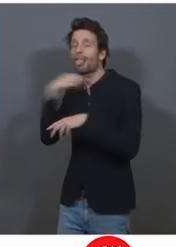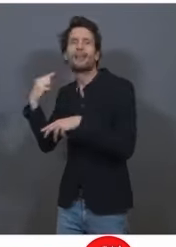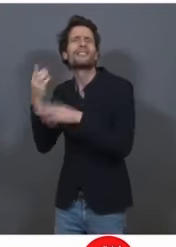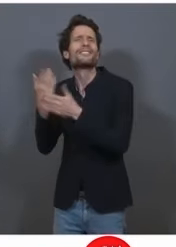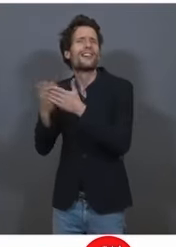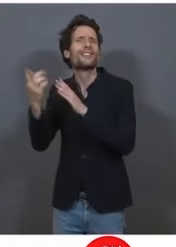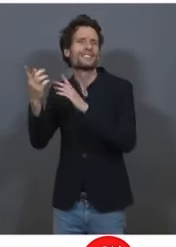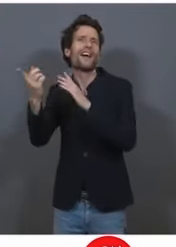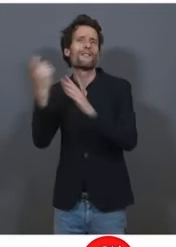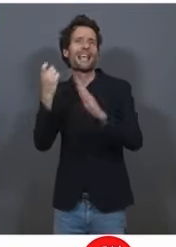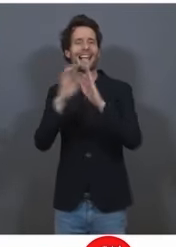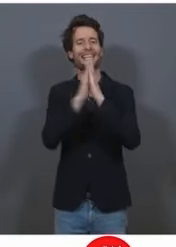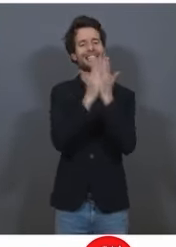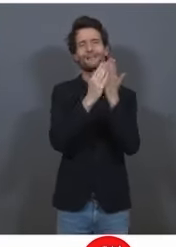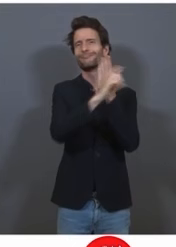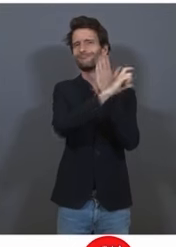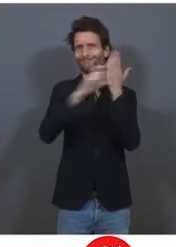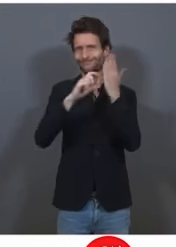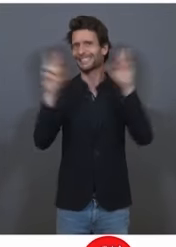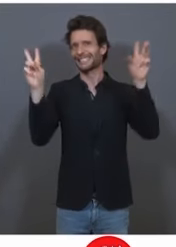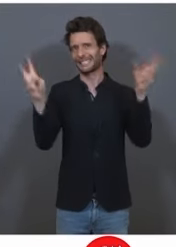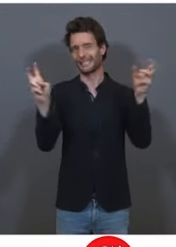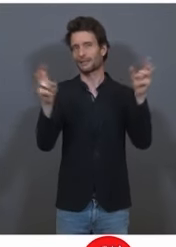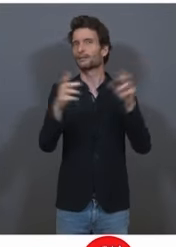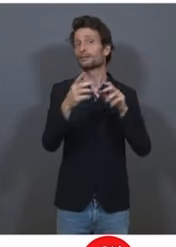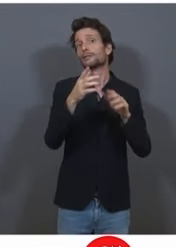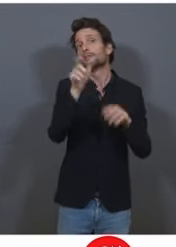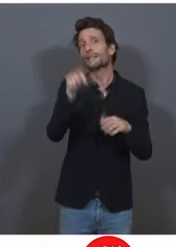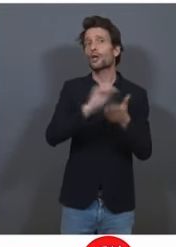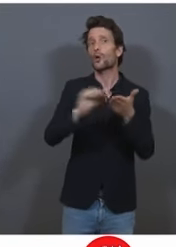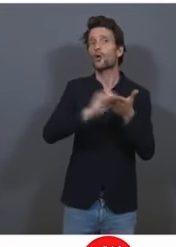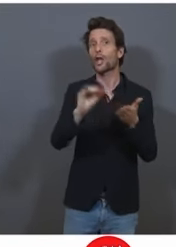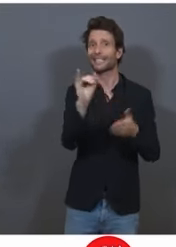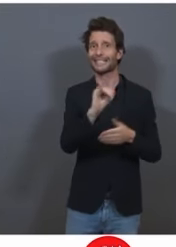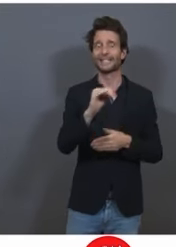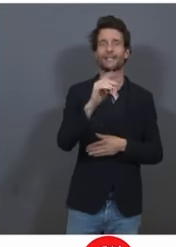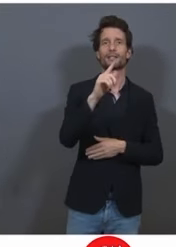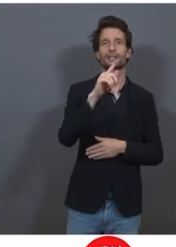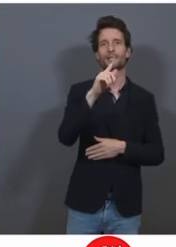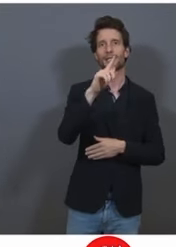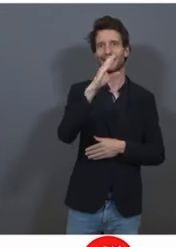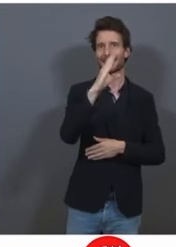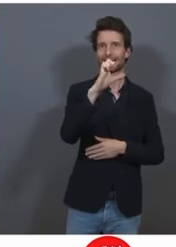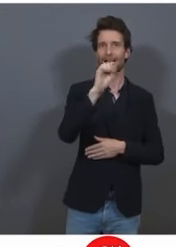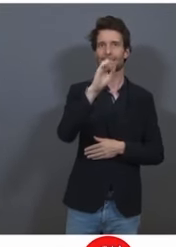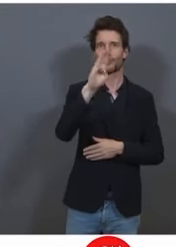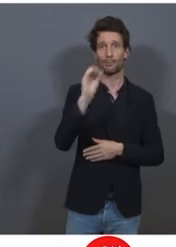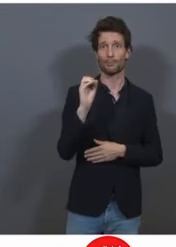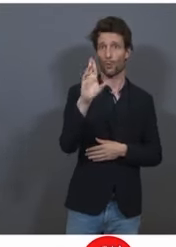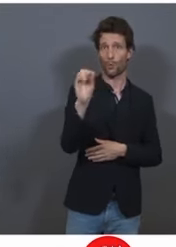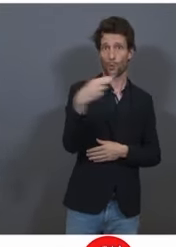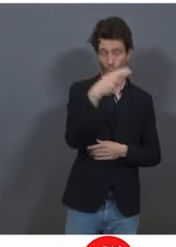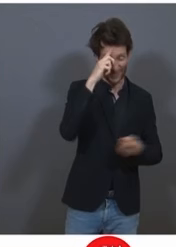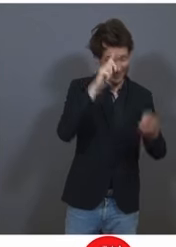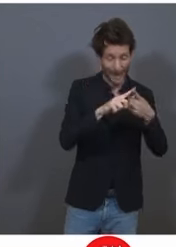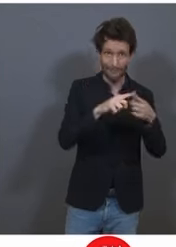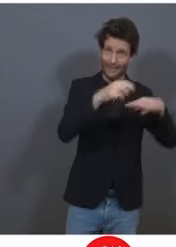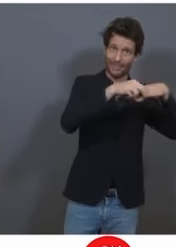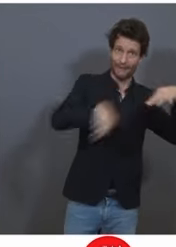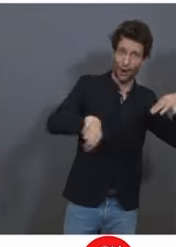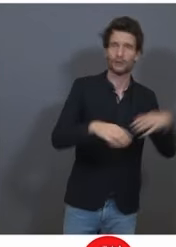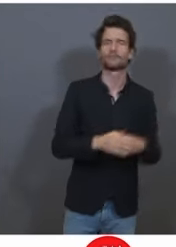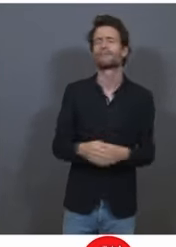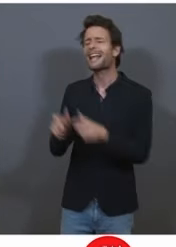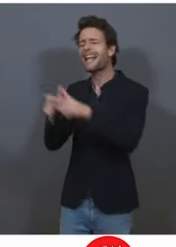Gilbert Cesbron qui précisément décrivait un divorce. L'Institut Goethe, qui est un élément essentiel de